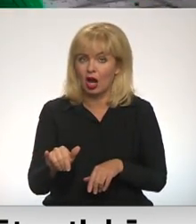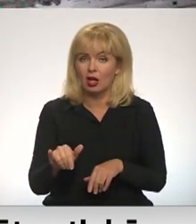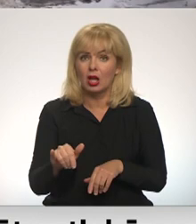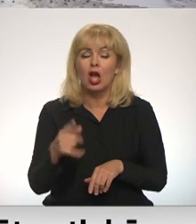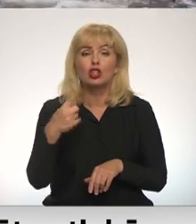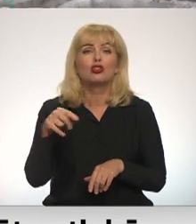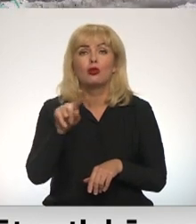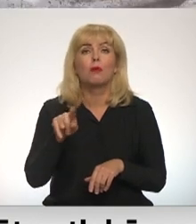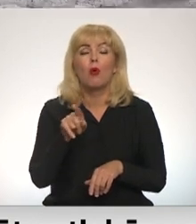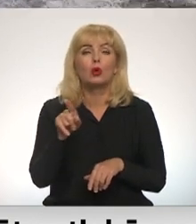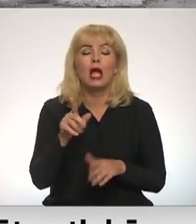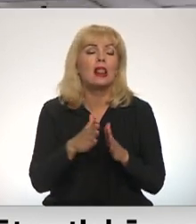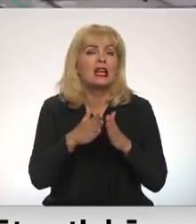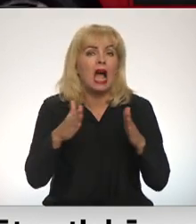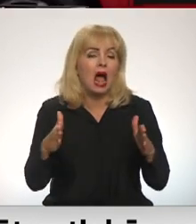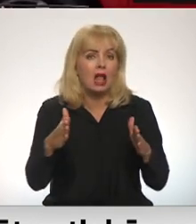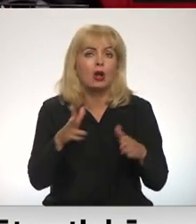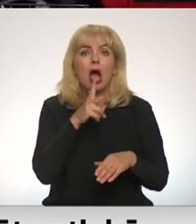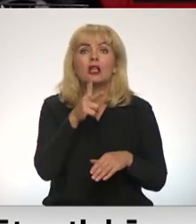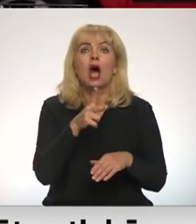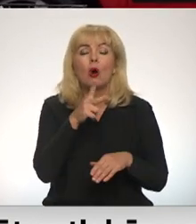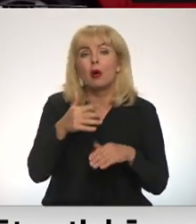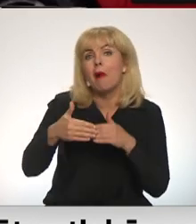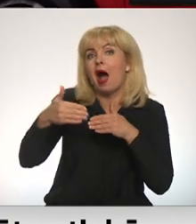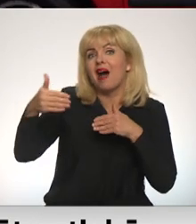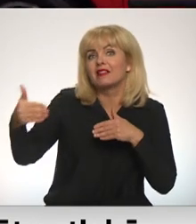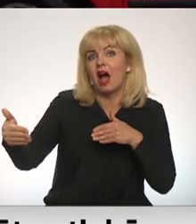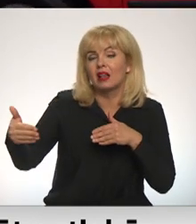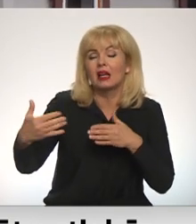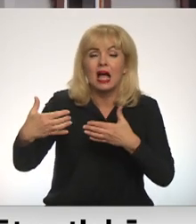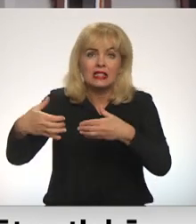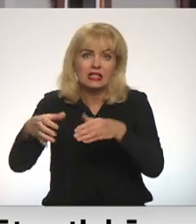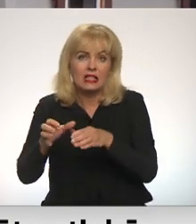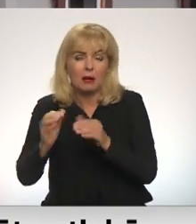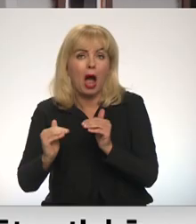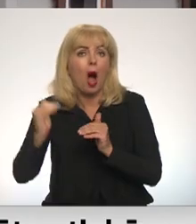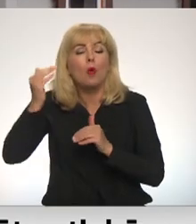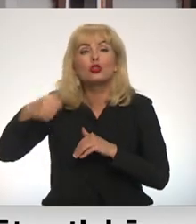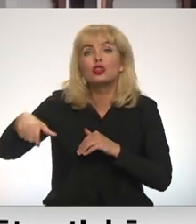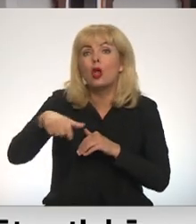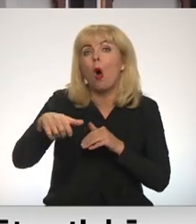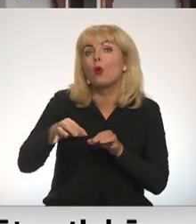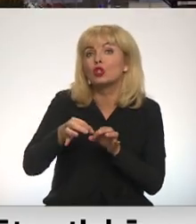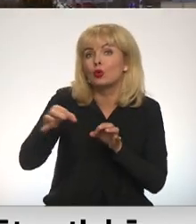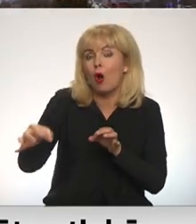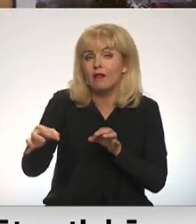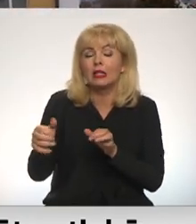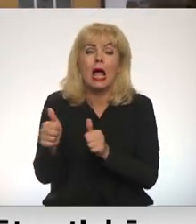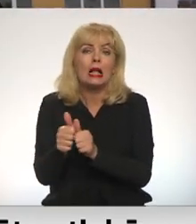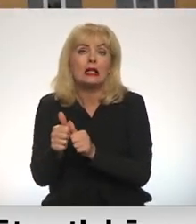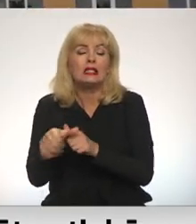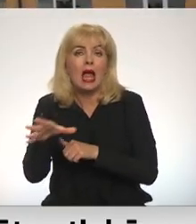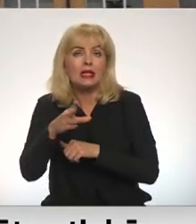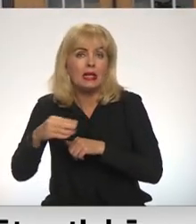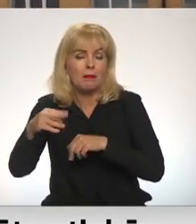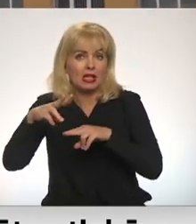Špoģi ir viens no lielākajiem un no Daugavpils attālākajiem ciematiem Augšdaugavas novadā. Līdzās ārstu praksēm šeit